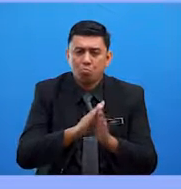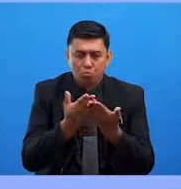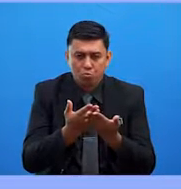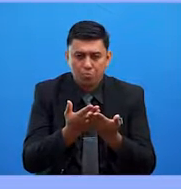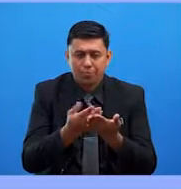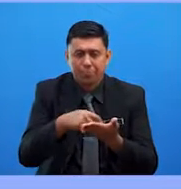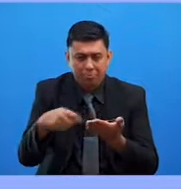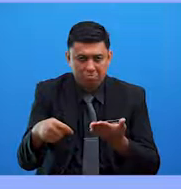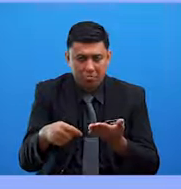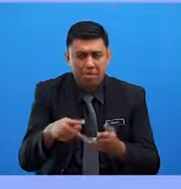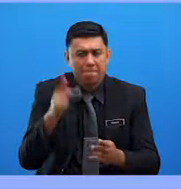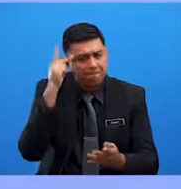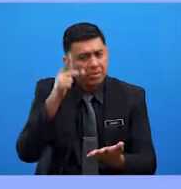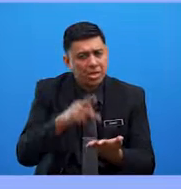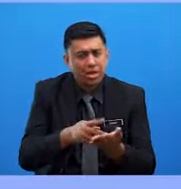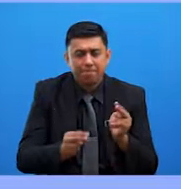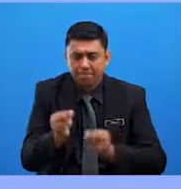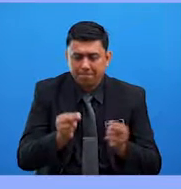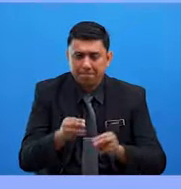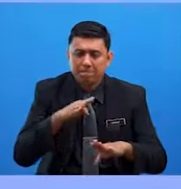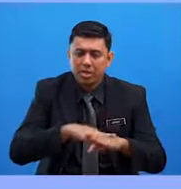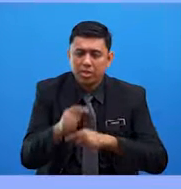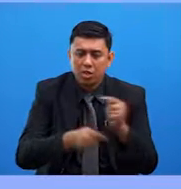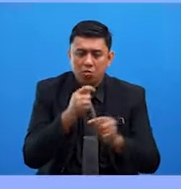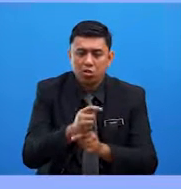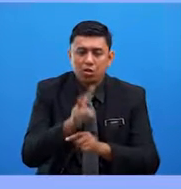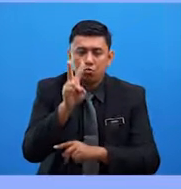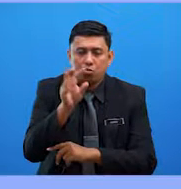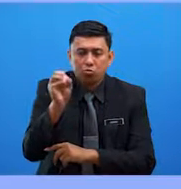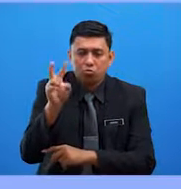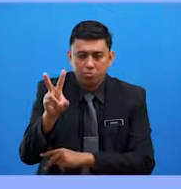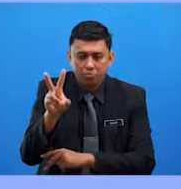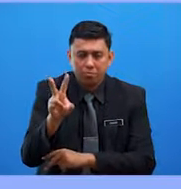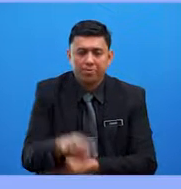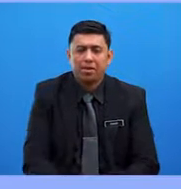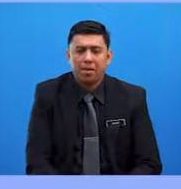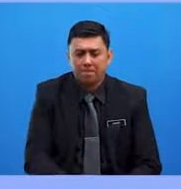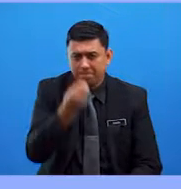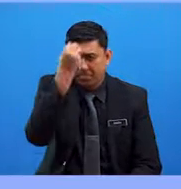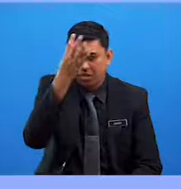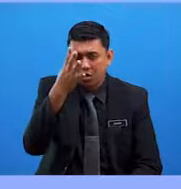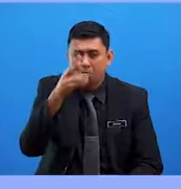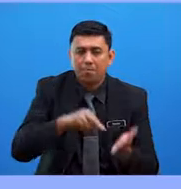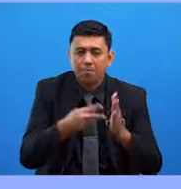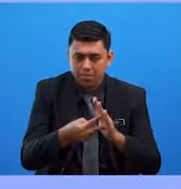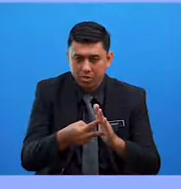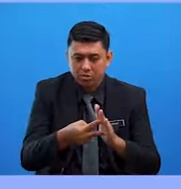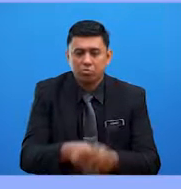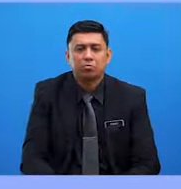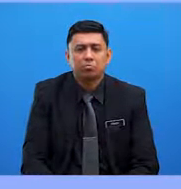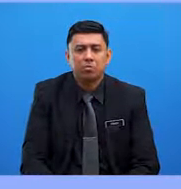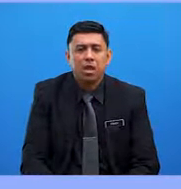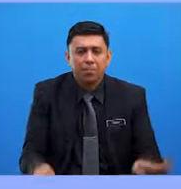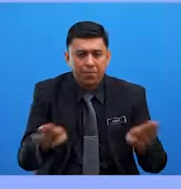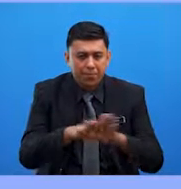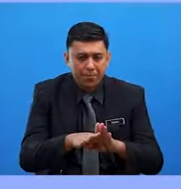kepada Perniagaan yang diterbitkan pada tahun 2002, beliau mentakrifkan perniagaan